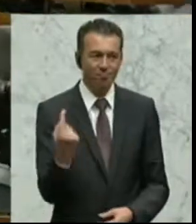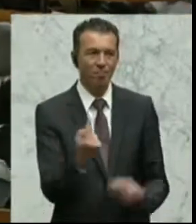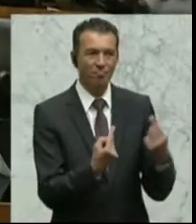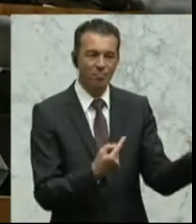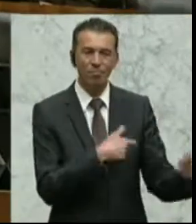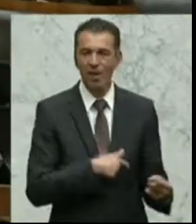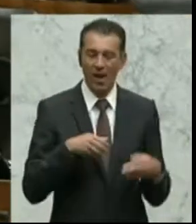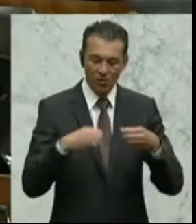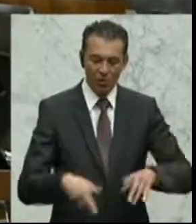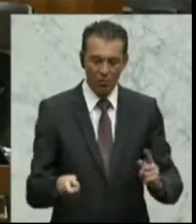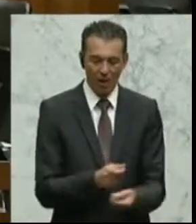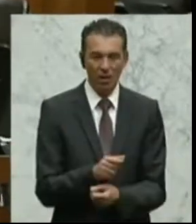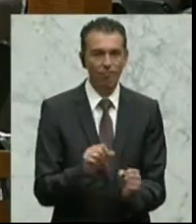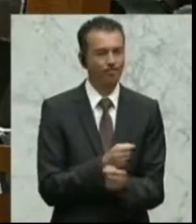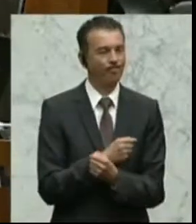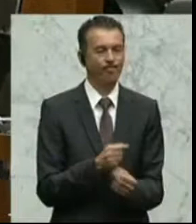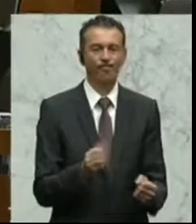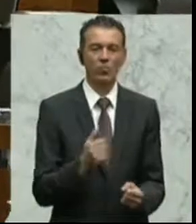Danke.